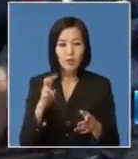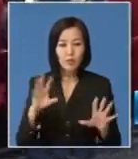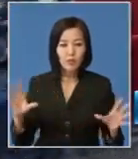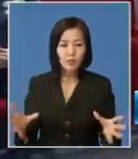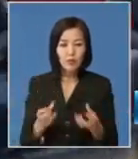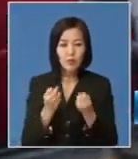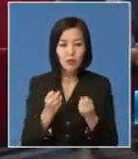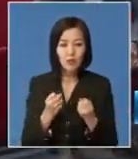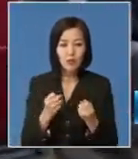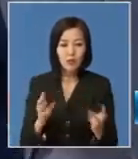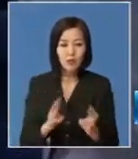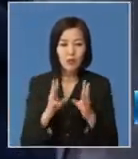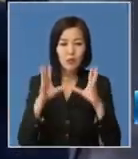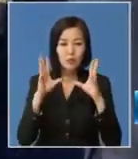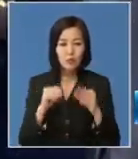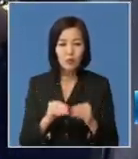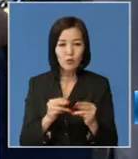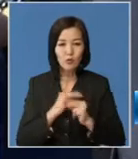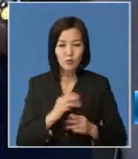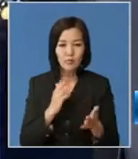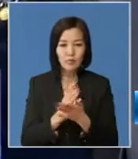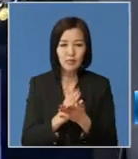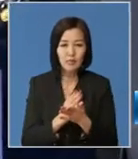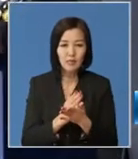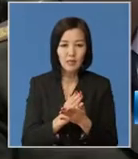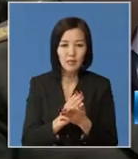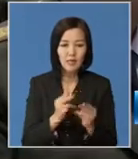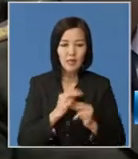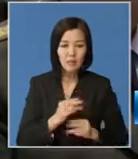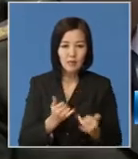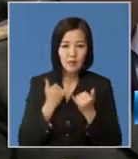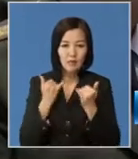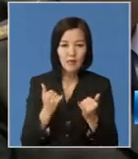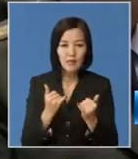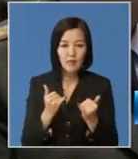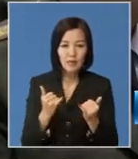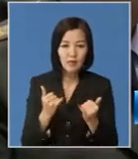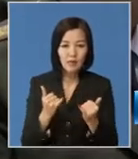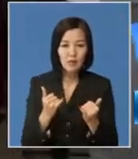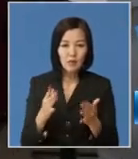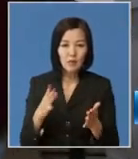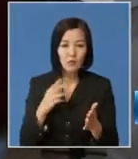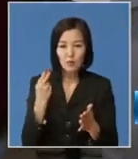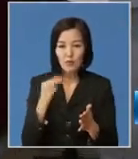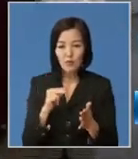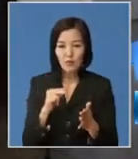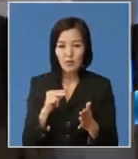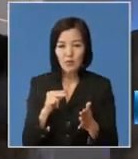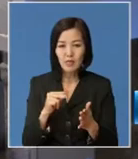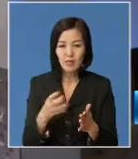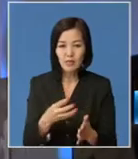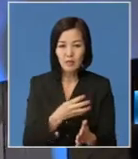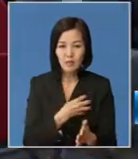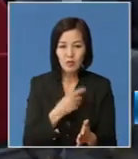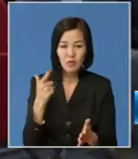өрт сөндіруші еңбек етеді. Салтанатты жиын барысында солардың арасынан еңбегімен еленгендерге құрмет көрсетілді. Үздіктеріне арнайы төсбелгілер мен алғыс